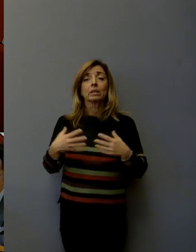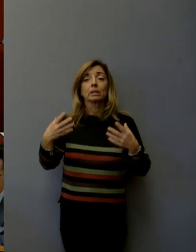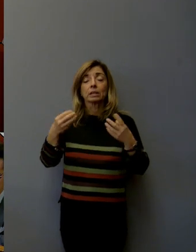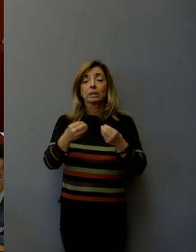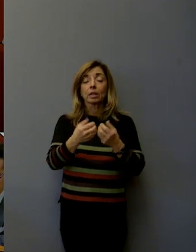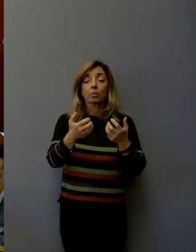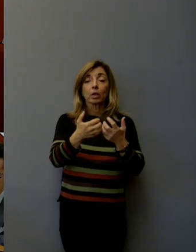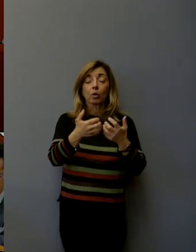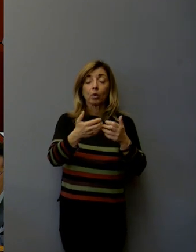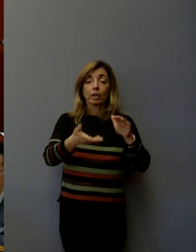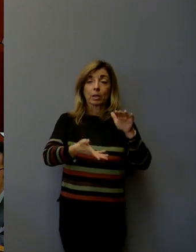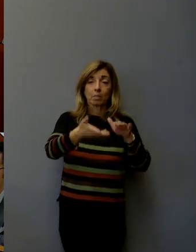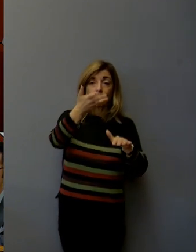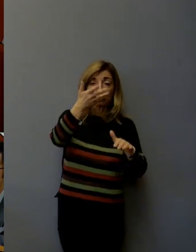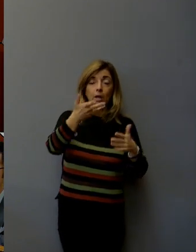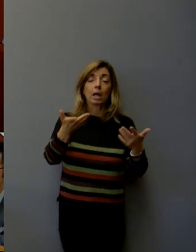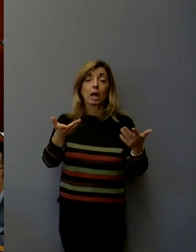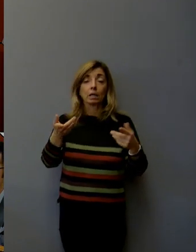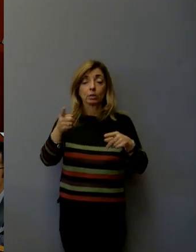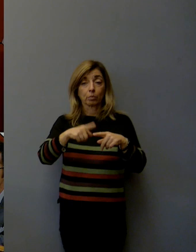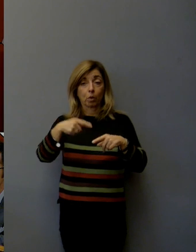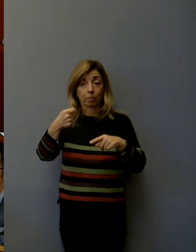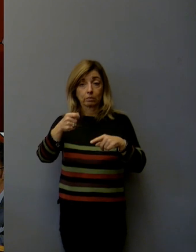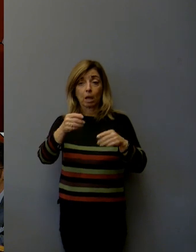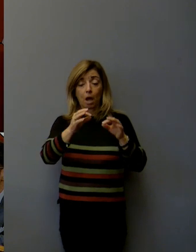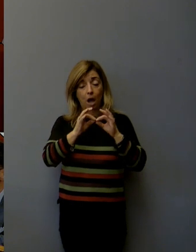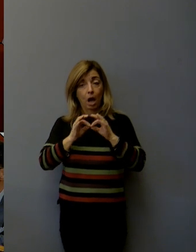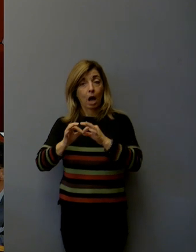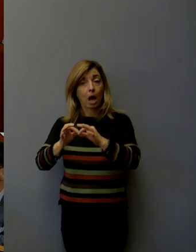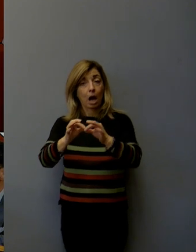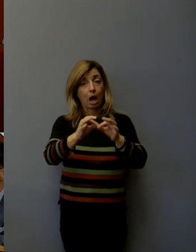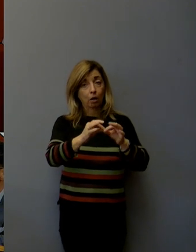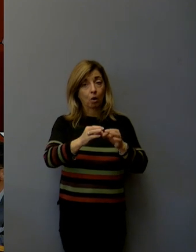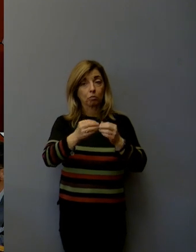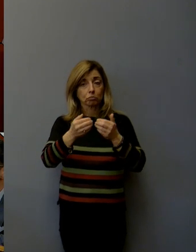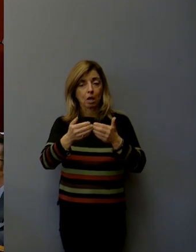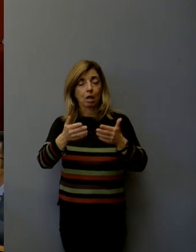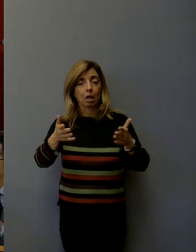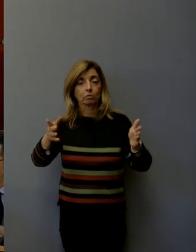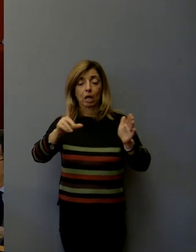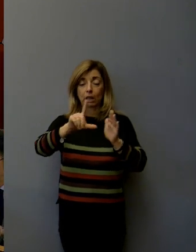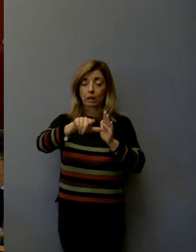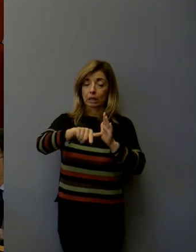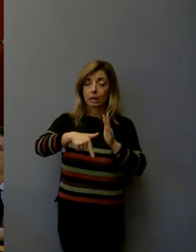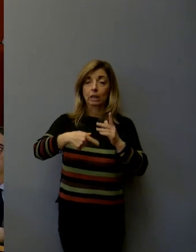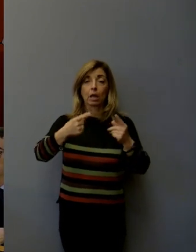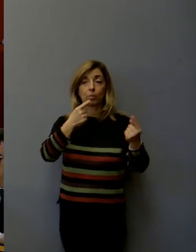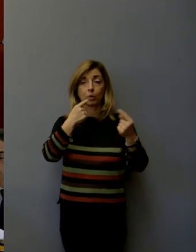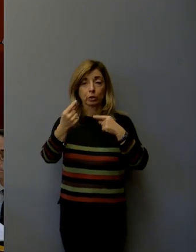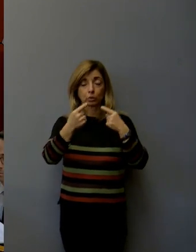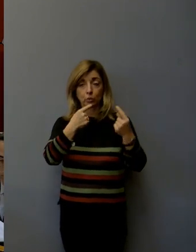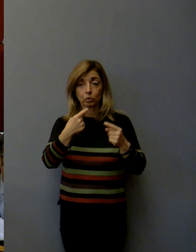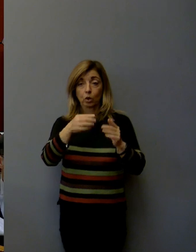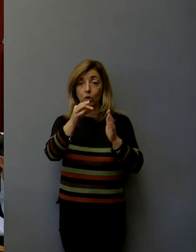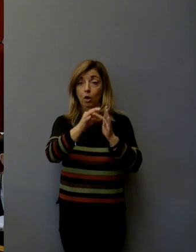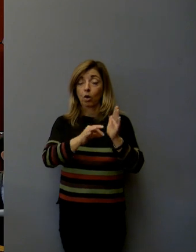e con la Presidenza abbiamo raggiunto l'accordo comune di dare spazio alla discussione ritirando numerosi ordini del giorno da